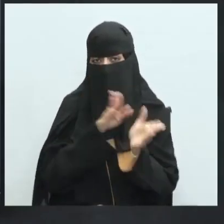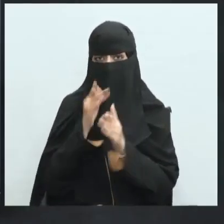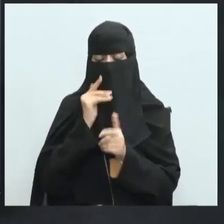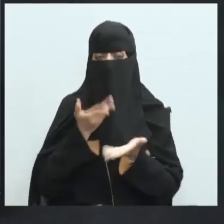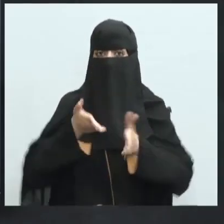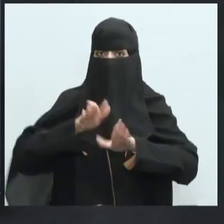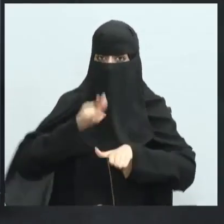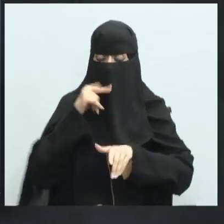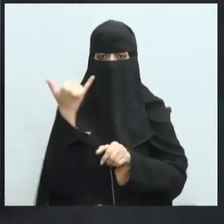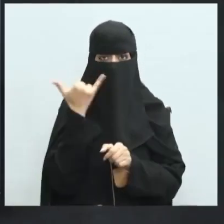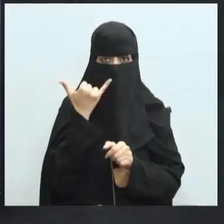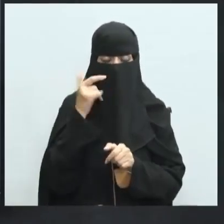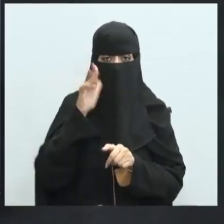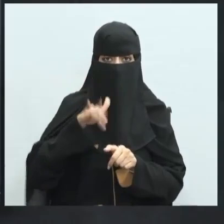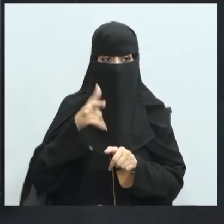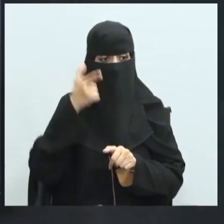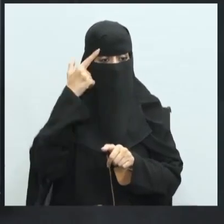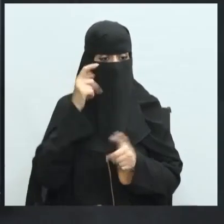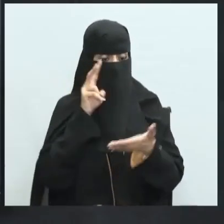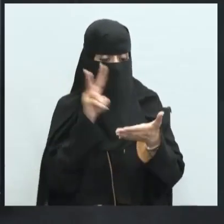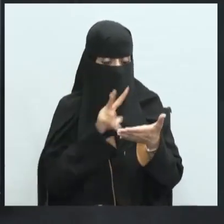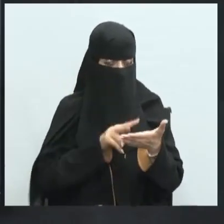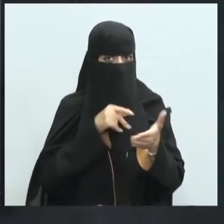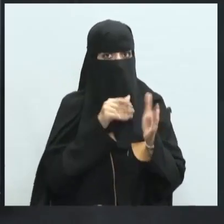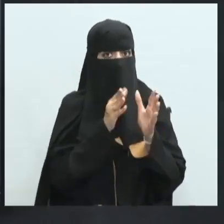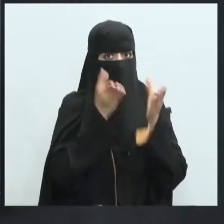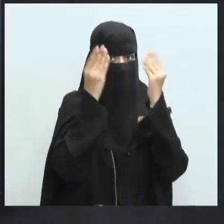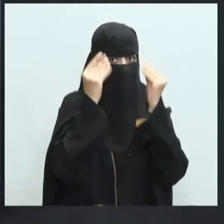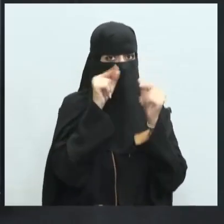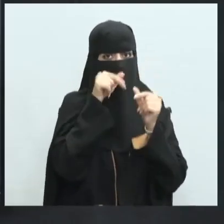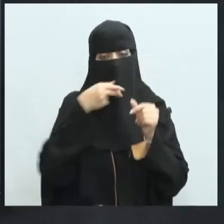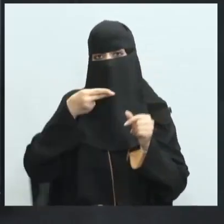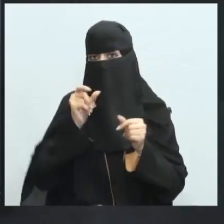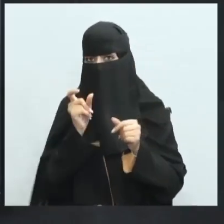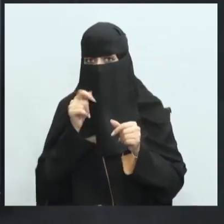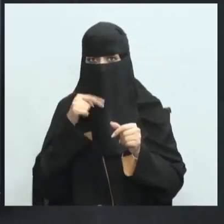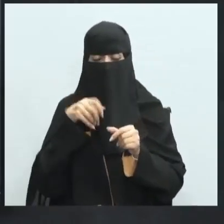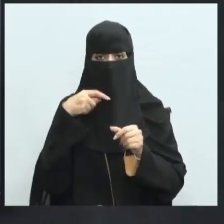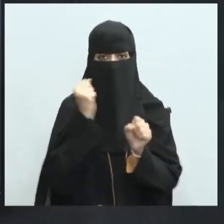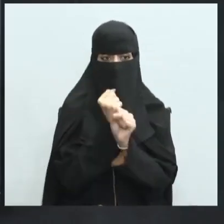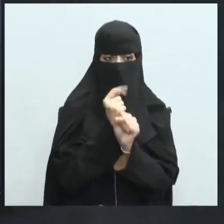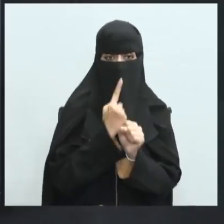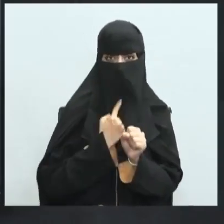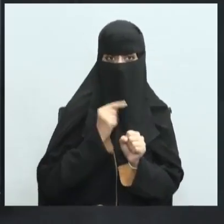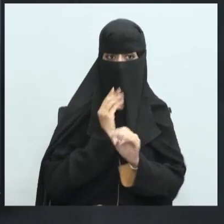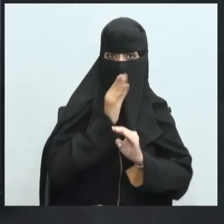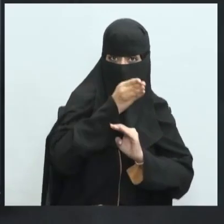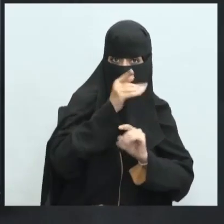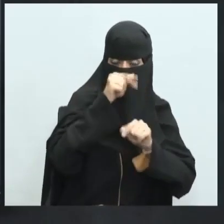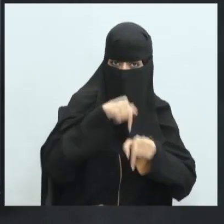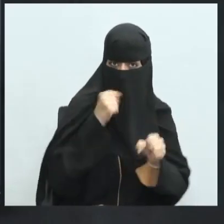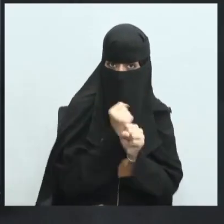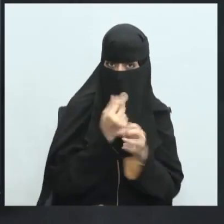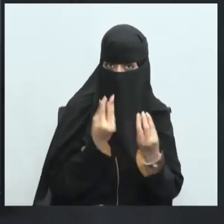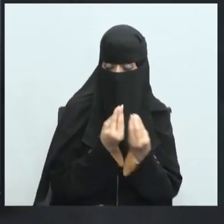كذلك من اهميه معرفه واطلاع على الشركه او الجهه التي ترغب في ان